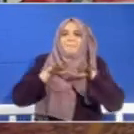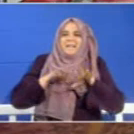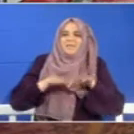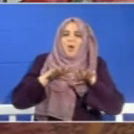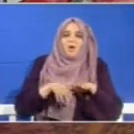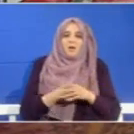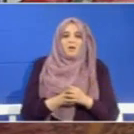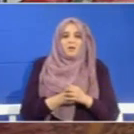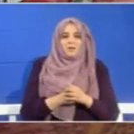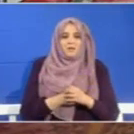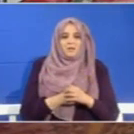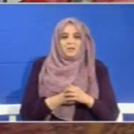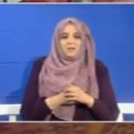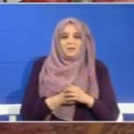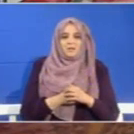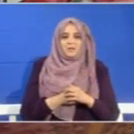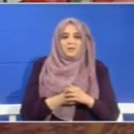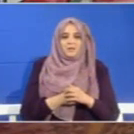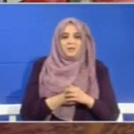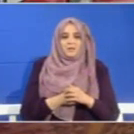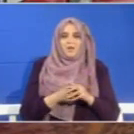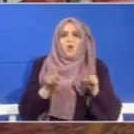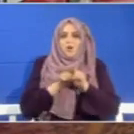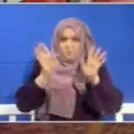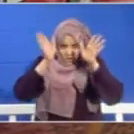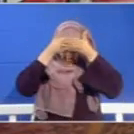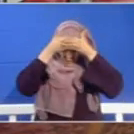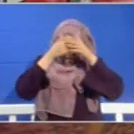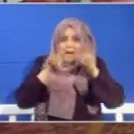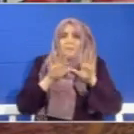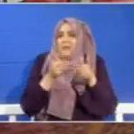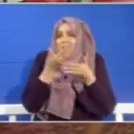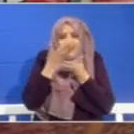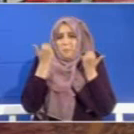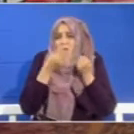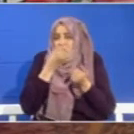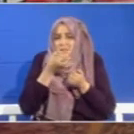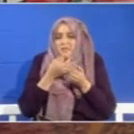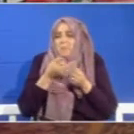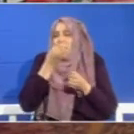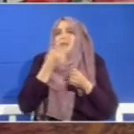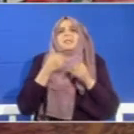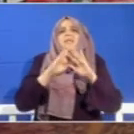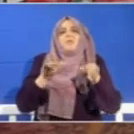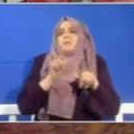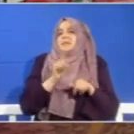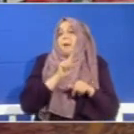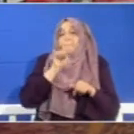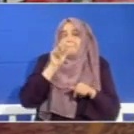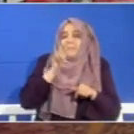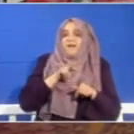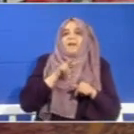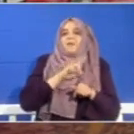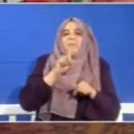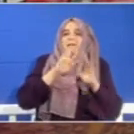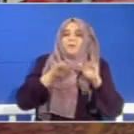الإغماء يعني أنت خلاص مغلق، ما يعرفش يعرف واش يدير، يقول كلمة الطلاق، هذا الطلاق ما يوقعش،